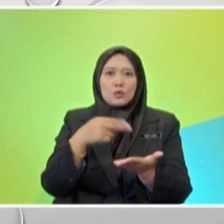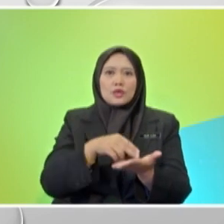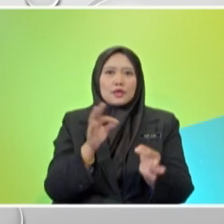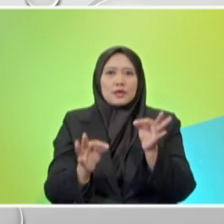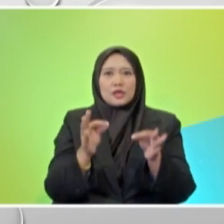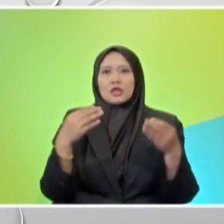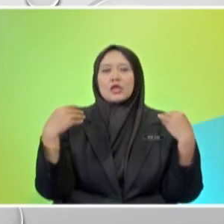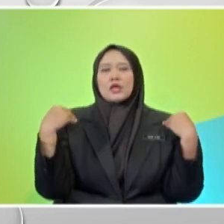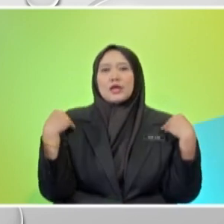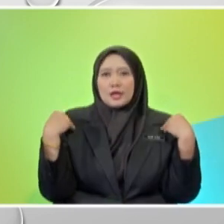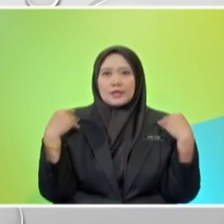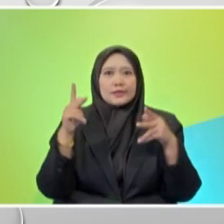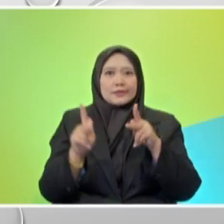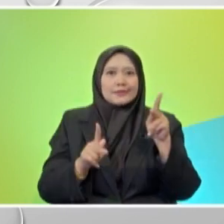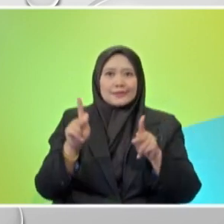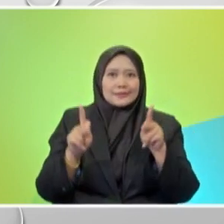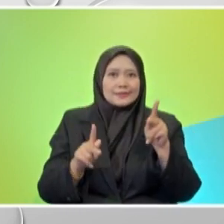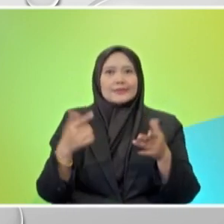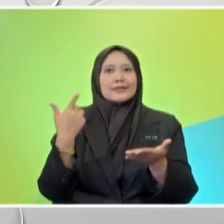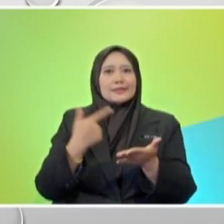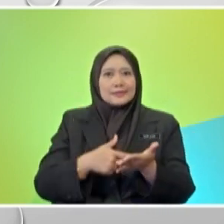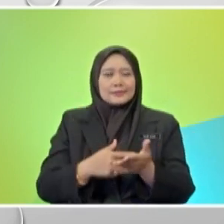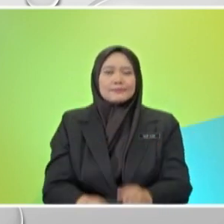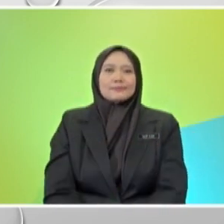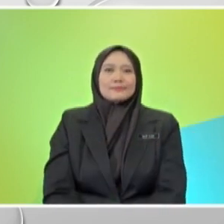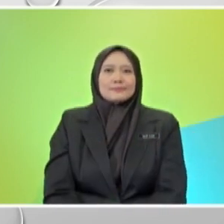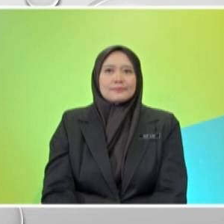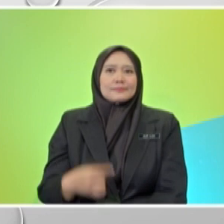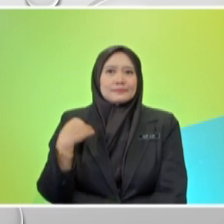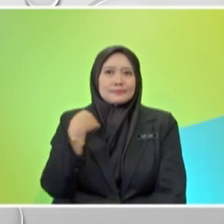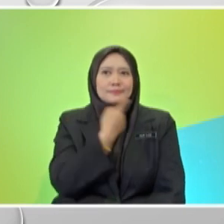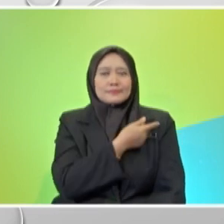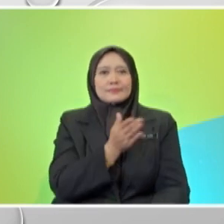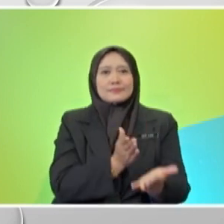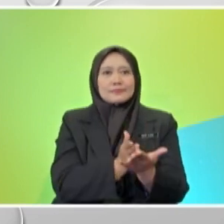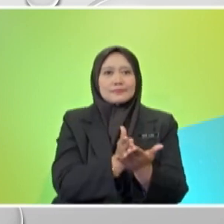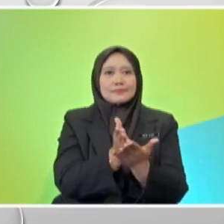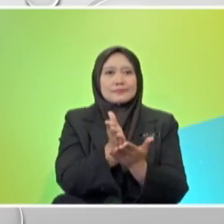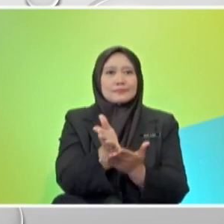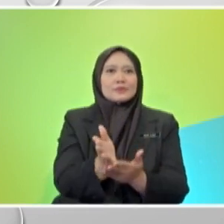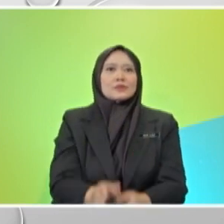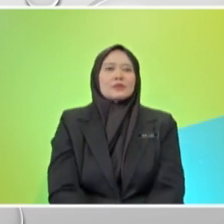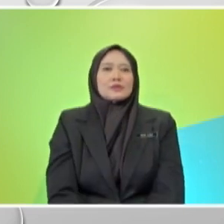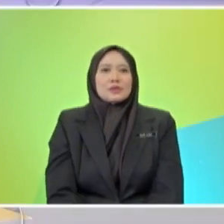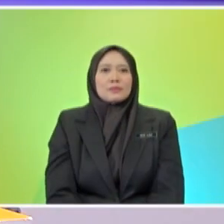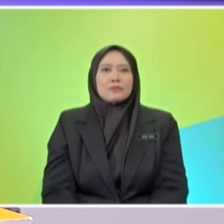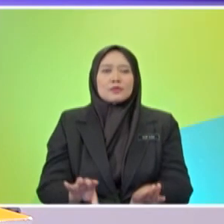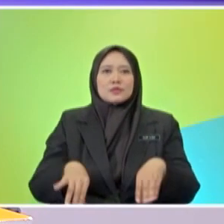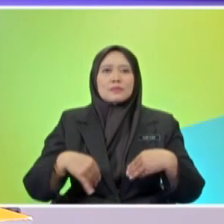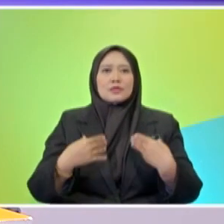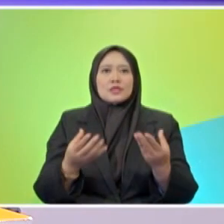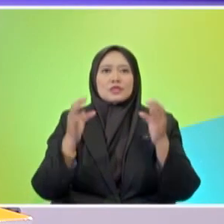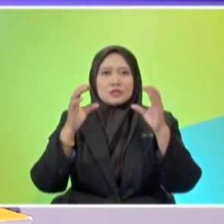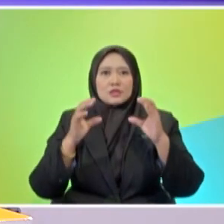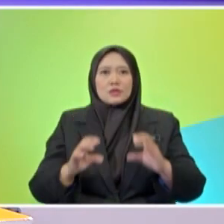yang seterusnya Irfan. Silakan cikgu. Okey, kita akan masuk slide yang seterusnya, kita akan masuk kepada cara